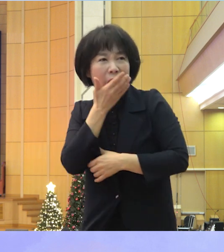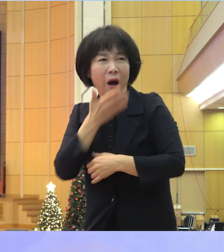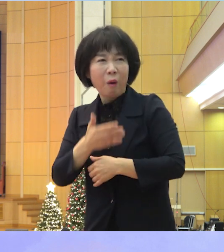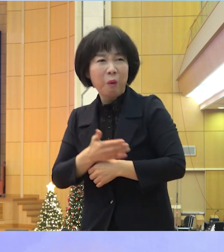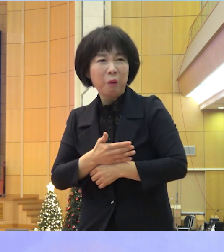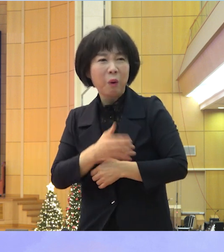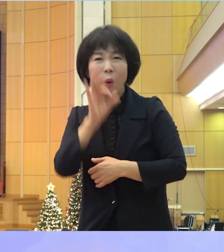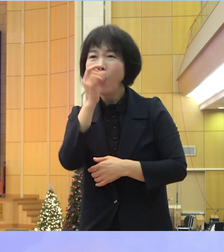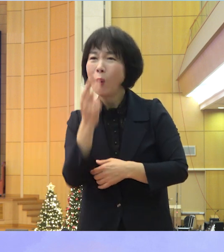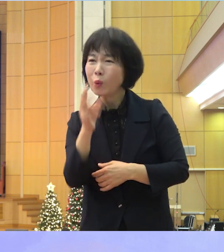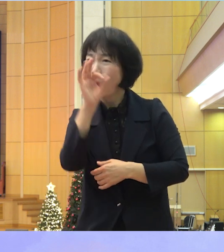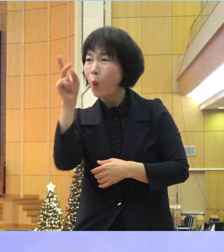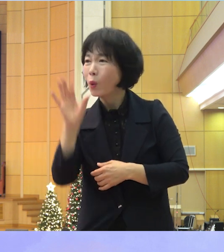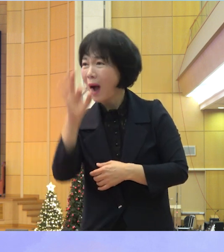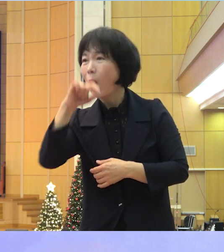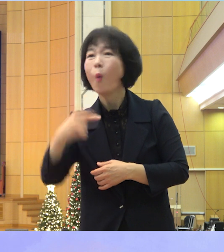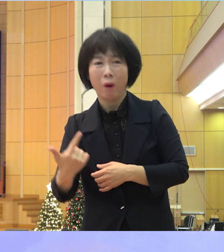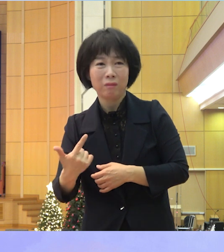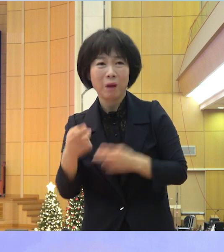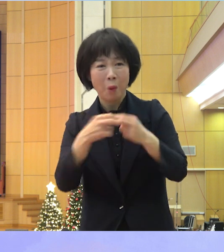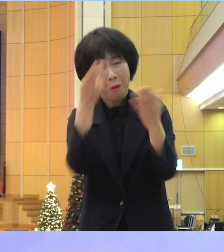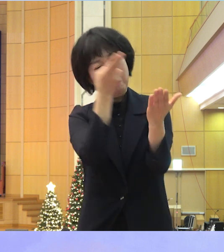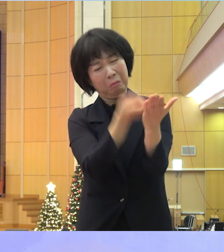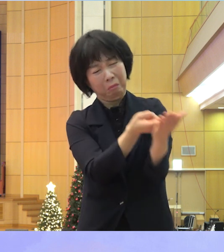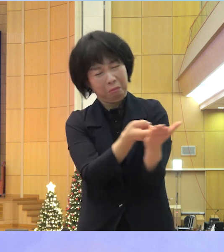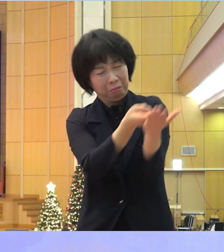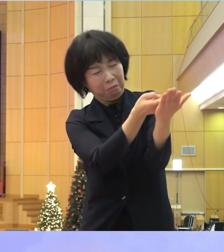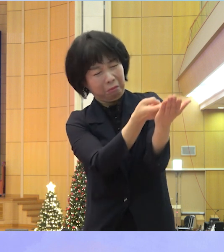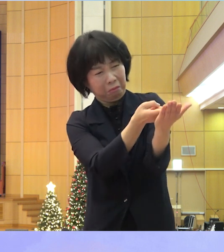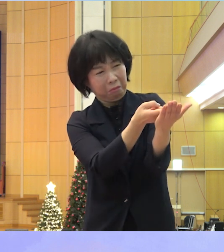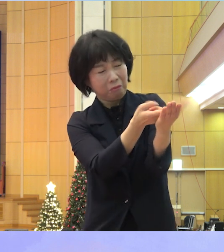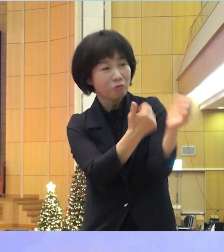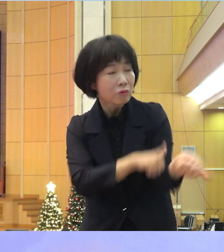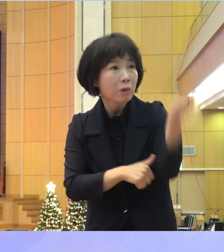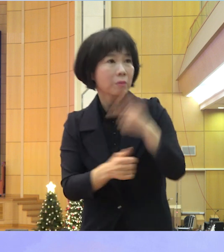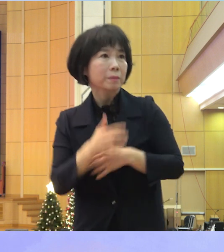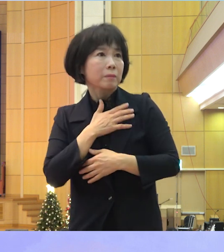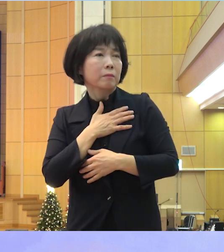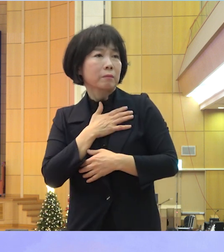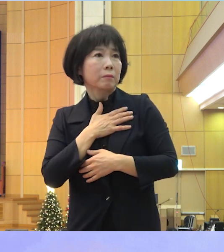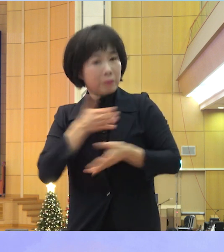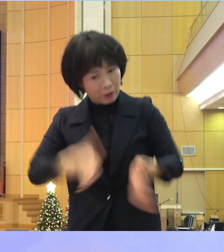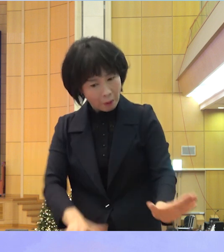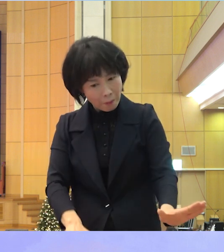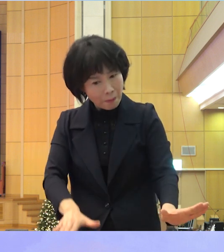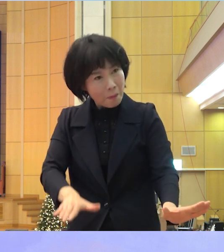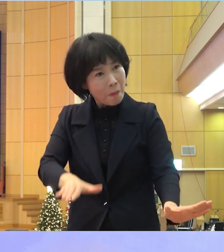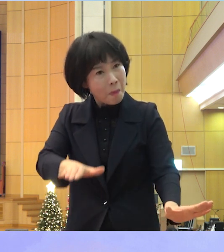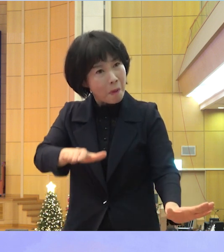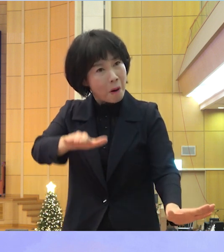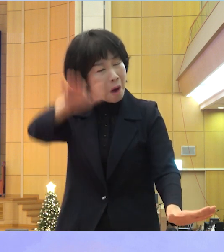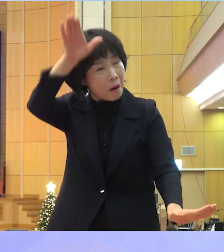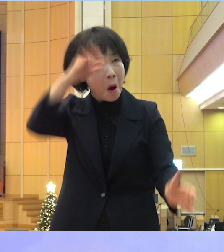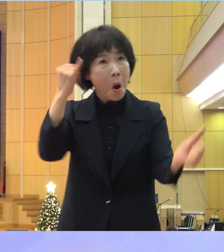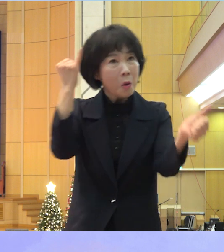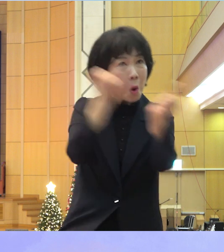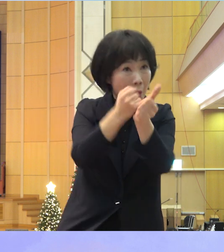태어날 때도 고생으로 시작하고 결혼해서 살면서도 고생하게